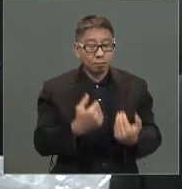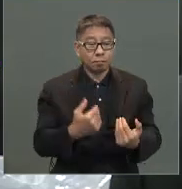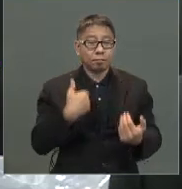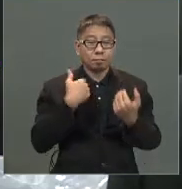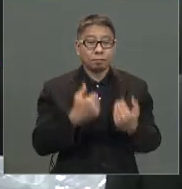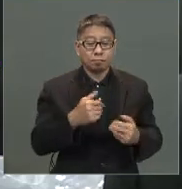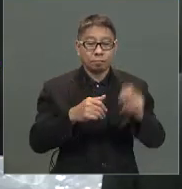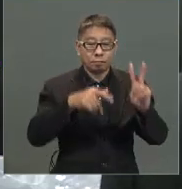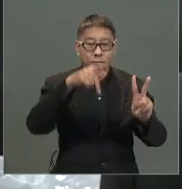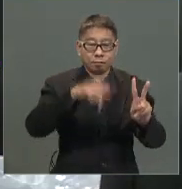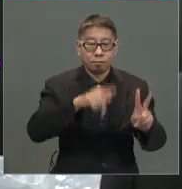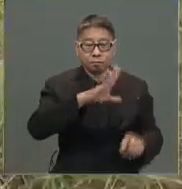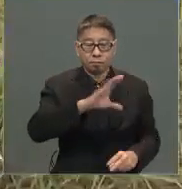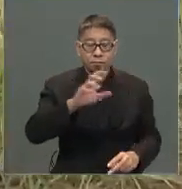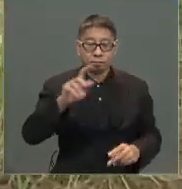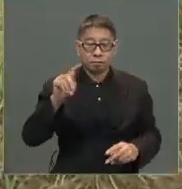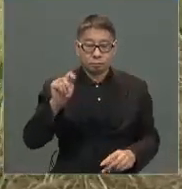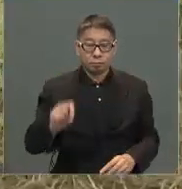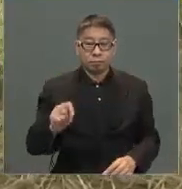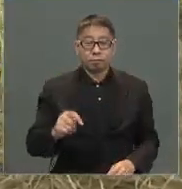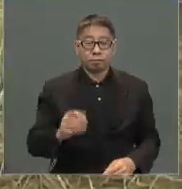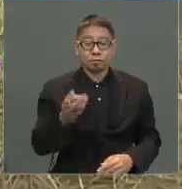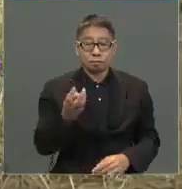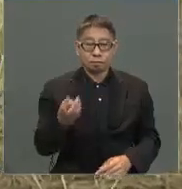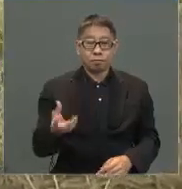ในพื้นที่บริเวณใกล้พื้นที่ธุระประธานคาดว่าผลผลิตที่ได้จะมีประมาณ2500ตันข้าวสารครับโดยสมาคมนั้นมีเป้าที่จะนำเข้านุ่มไปทดลองทำตลาดโดยเฉพาะตัดเอเชียจีนมาเลเซียฟิลิปปินส์เพราะว่าผู้บริโภคในตลาดดังกล่าวนิยมบริโภคเข้านุ่มเห็นได้จากเข้านุ่มของวิทย์นามที่ส่งออกไปได้รับการตอบรับเป็นอย่างดีส่วนราคาซื้อขายขึ้นอยู่กับตลาดครับแต่ว่าประเมินว่าราคาจะอยู่ในระดับต่ำกว่าเข้าหอมมะลิและสูงกับขาวๆและข้าวหอมจังหวัด